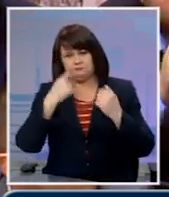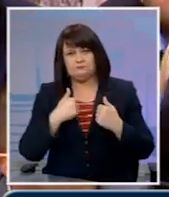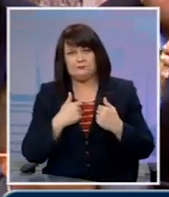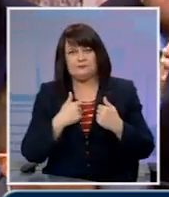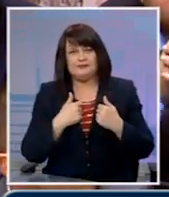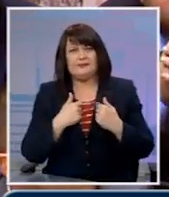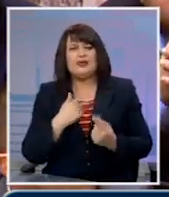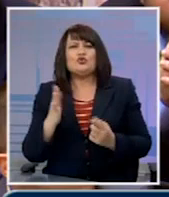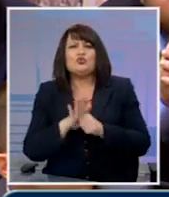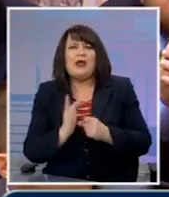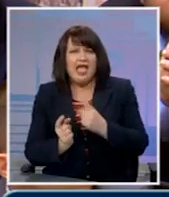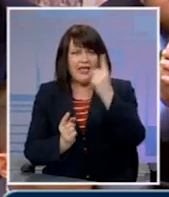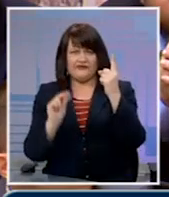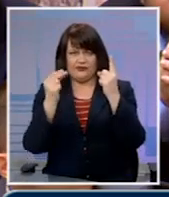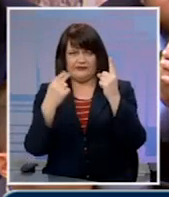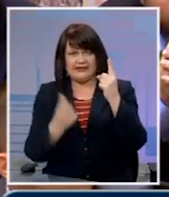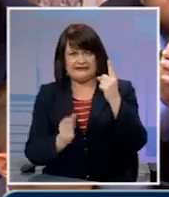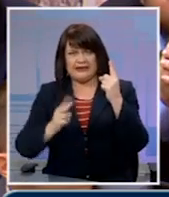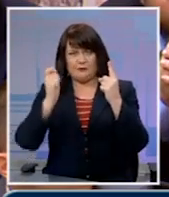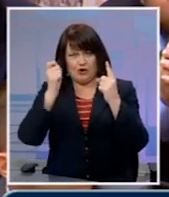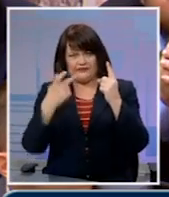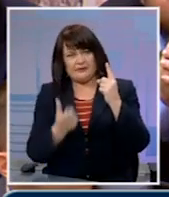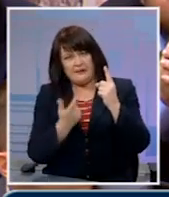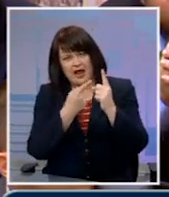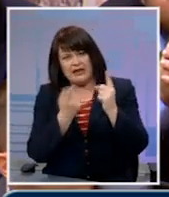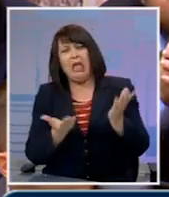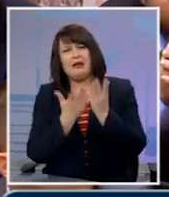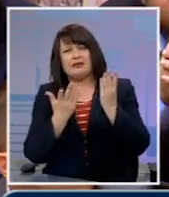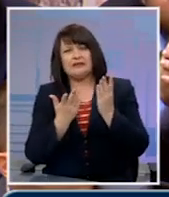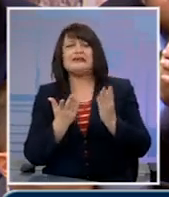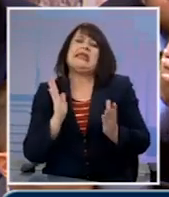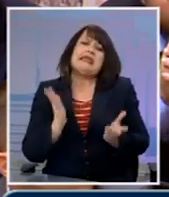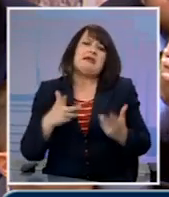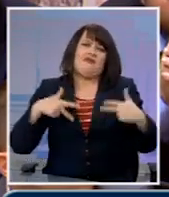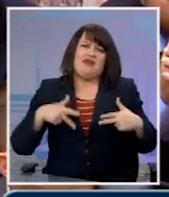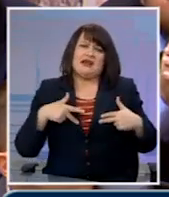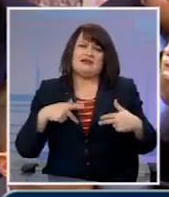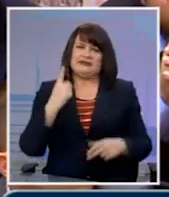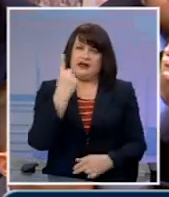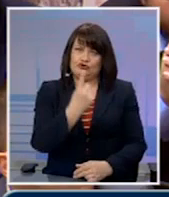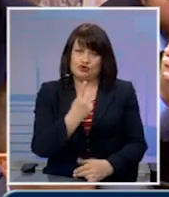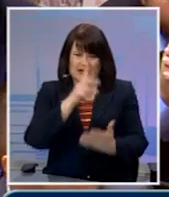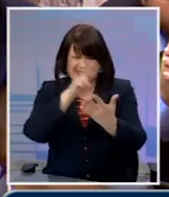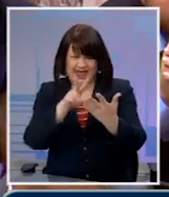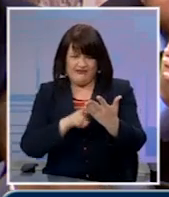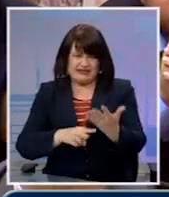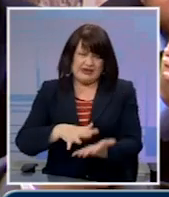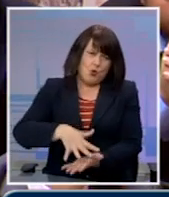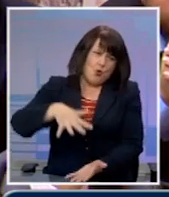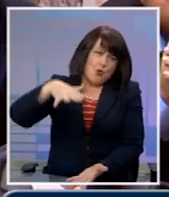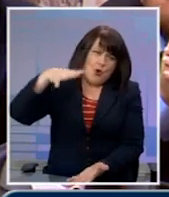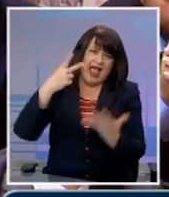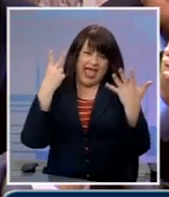έστω και ένας βουλευτής της αντιπολιτεύσεως ή της κυβερνήσεως ο οποίος να διάβασε το νομοσχέδιο